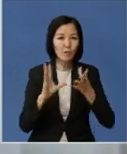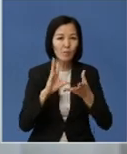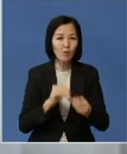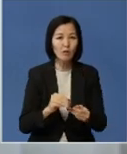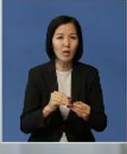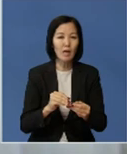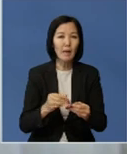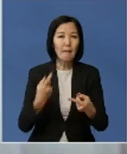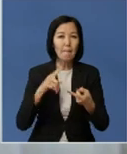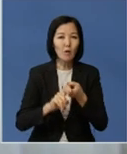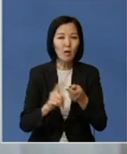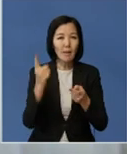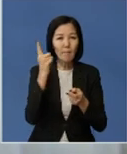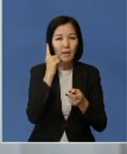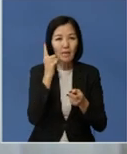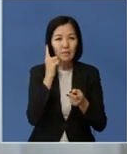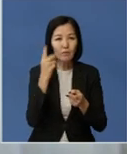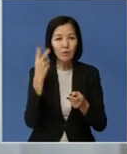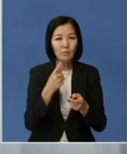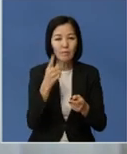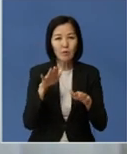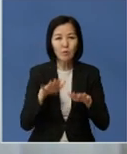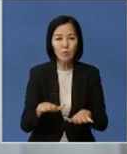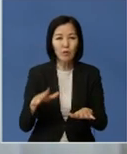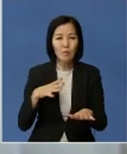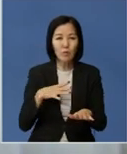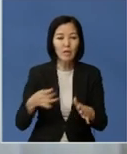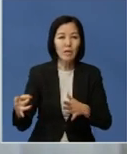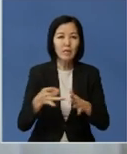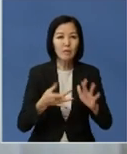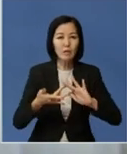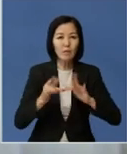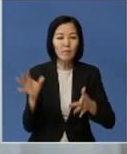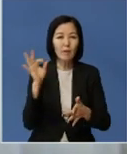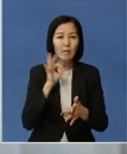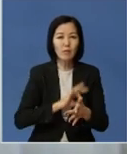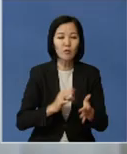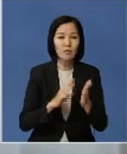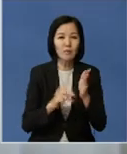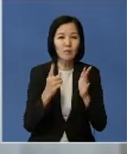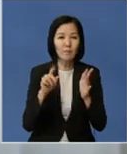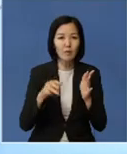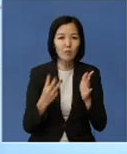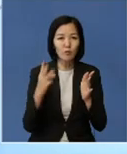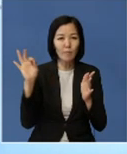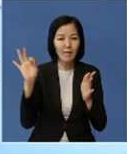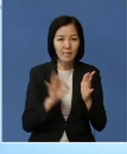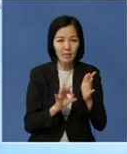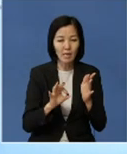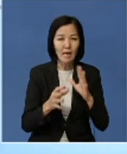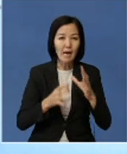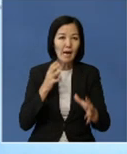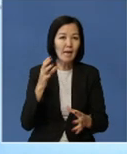байланыс абоненттері бойынша 21-ші орында болған. Демек, республикада интернет пайдаланушылар саны 81.3%-ға